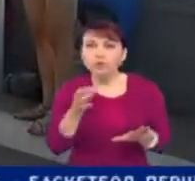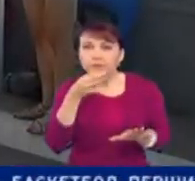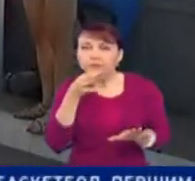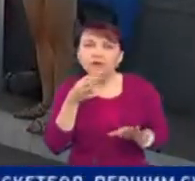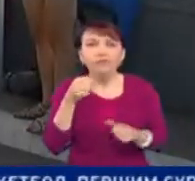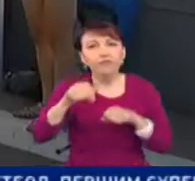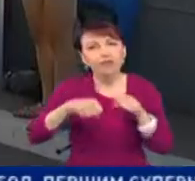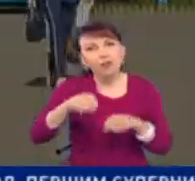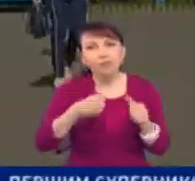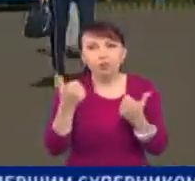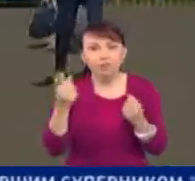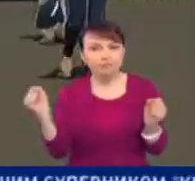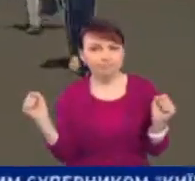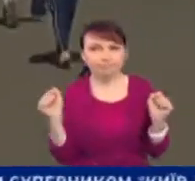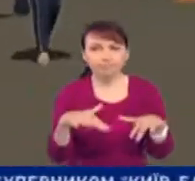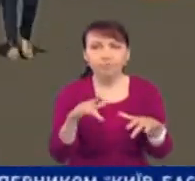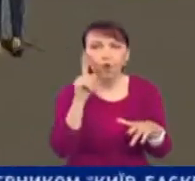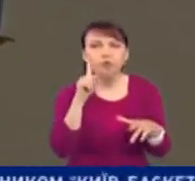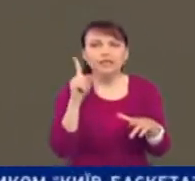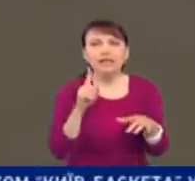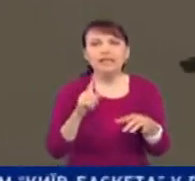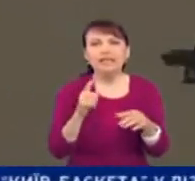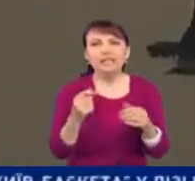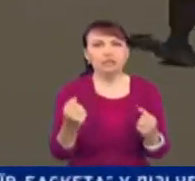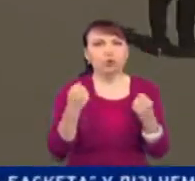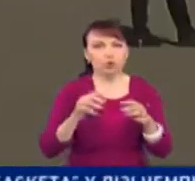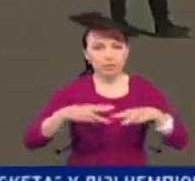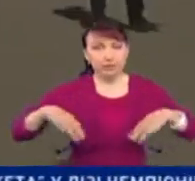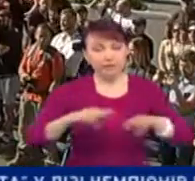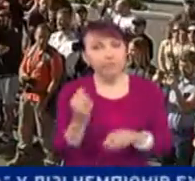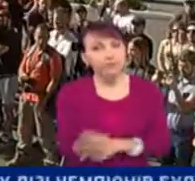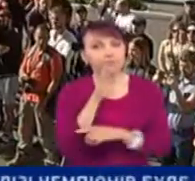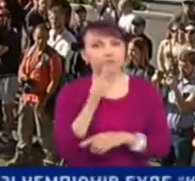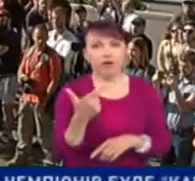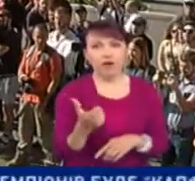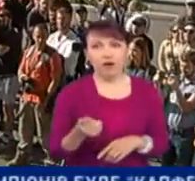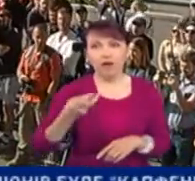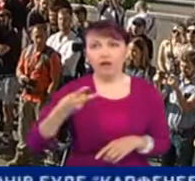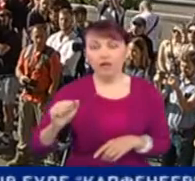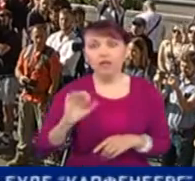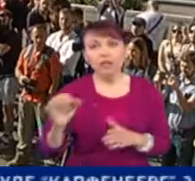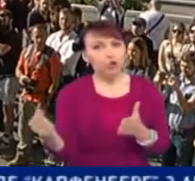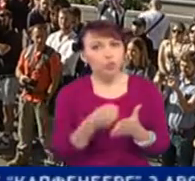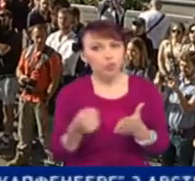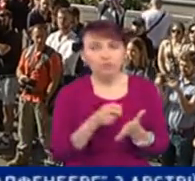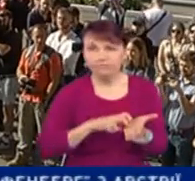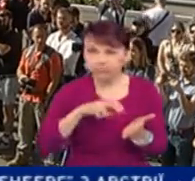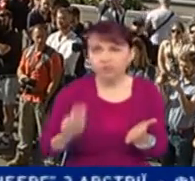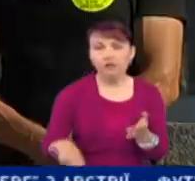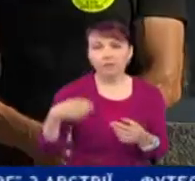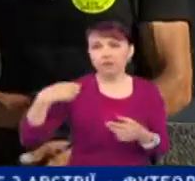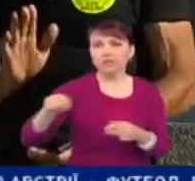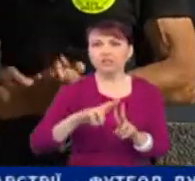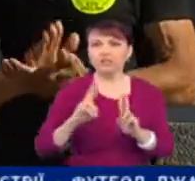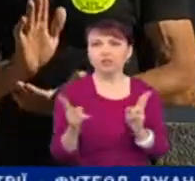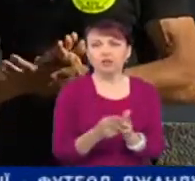зібралися сьогодні біля Міністерства молоді та спорту, аби підтримати Ганну та домогтися відставки президента федерації